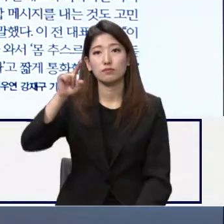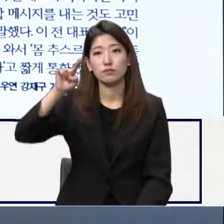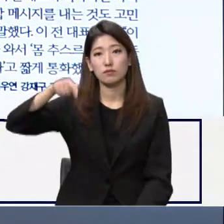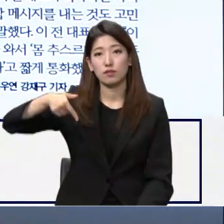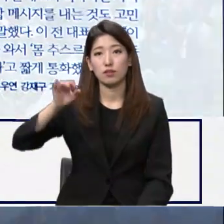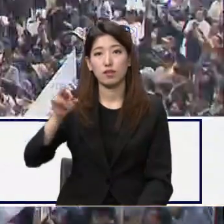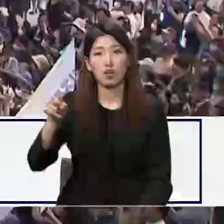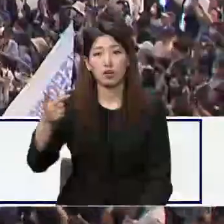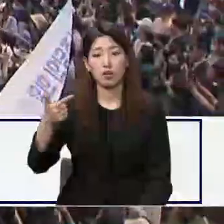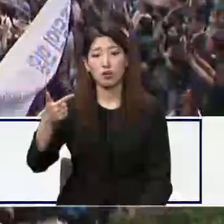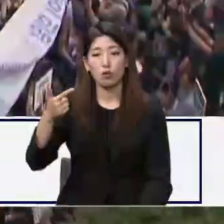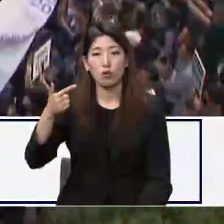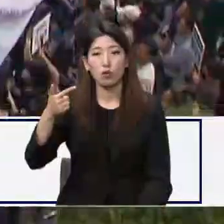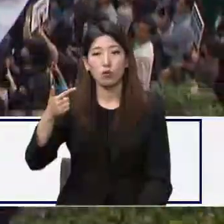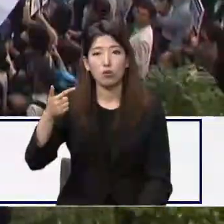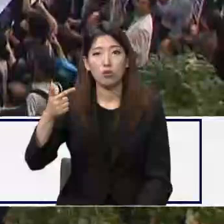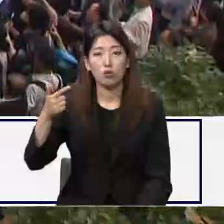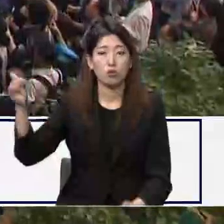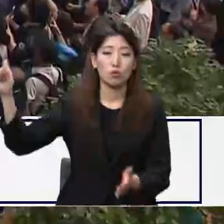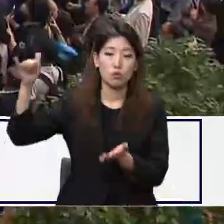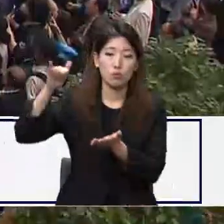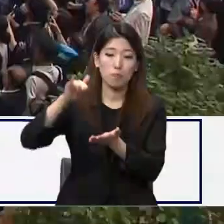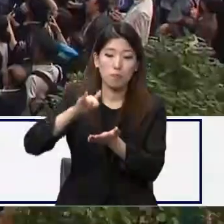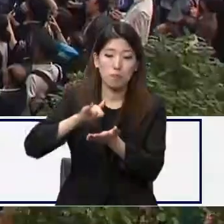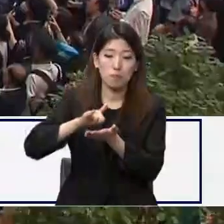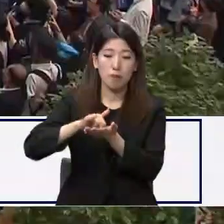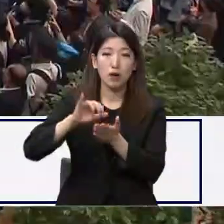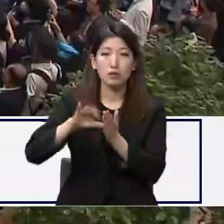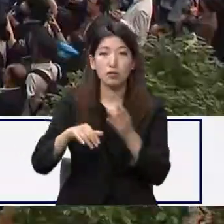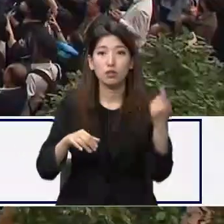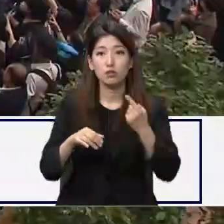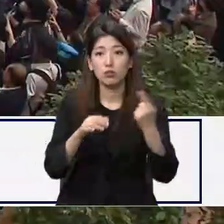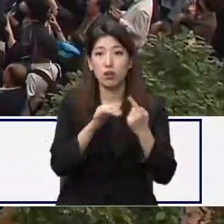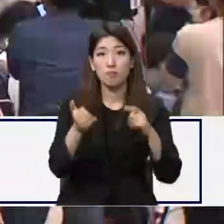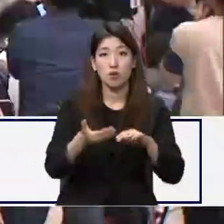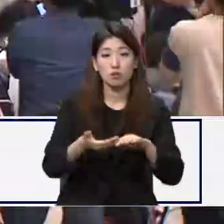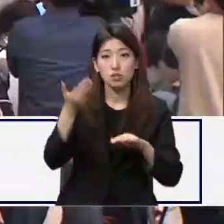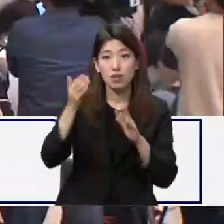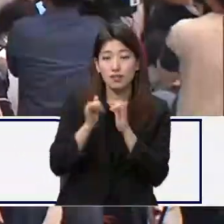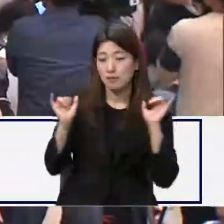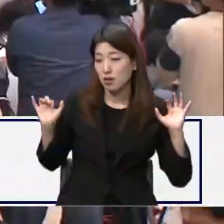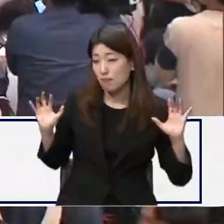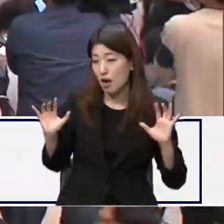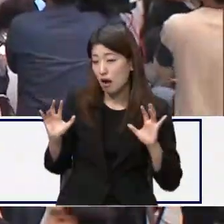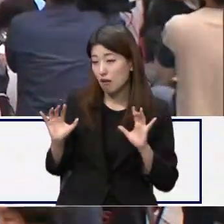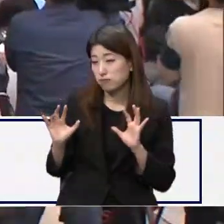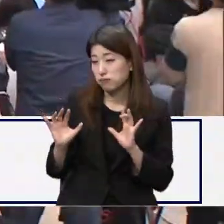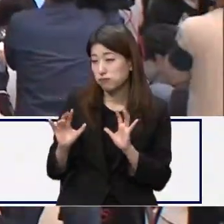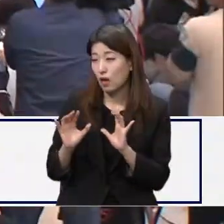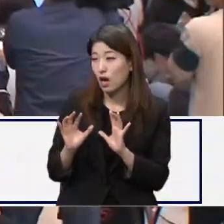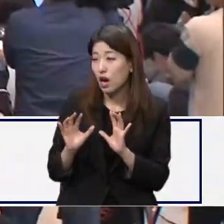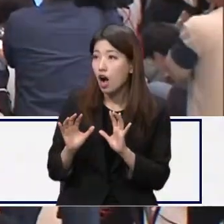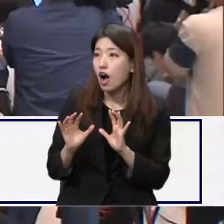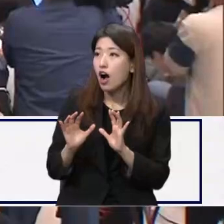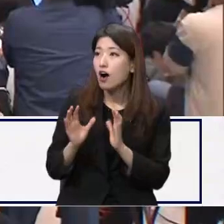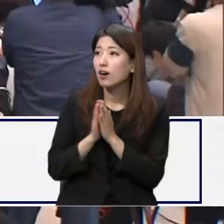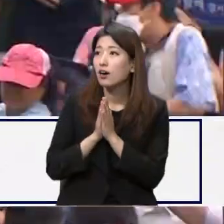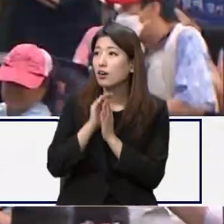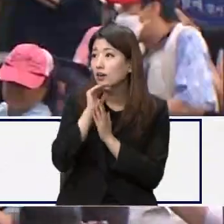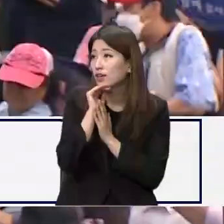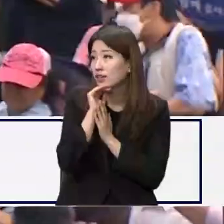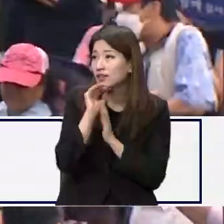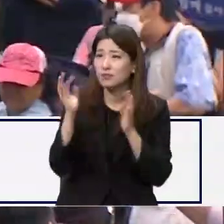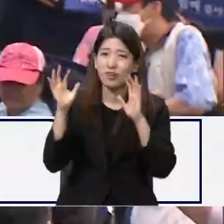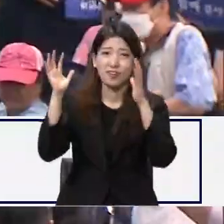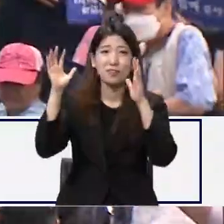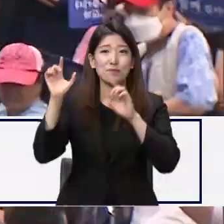공황 입구 귀국할 때 그 모습 굉장히 지금 보시는 것처럼 사람이 많이 몰려 있습니다 뭐 천명이 지금 공항에 마중을 나갔다라고